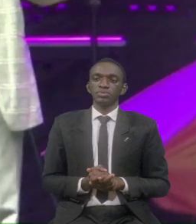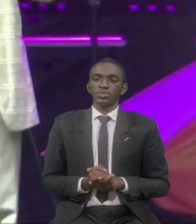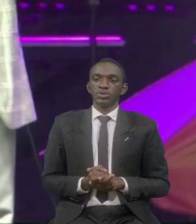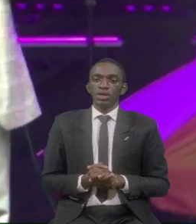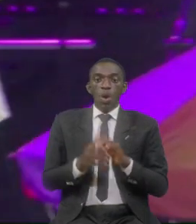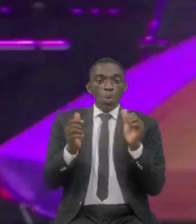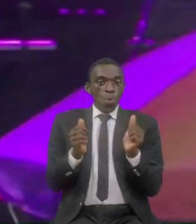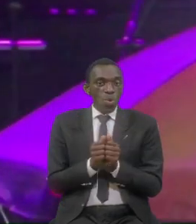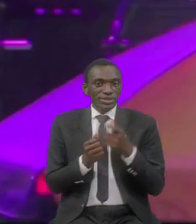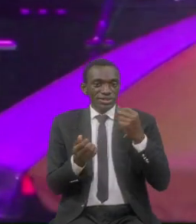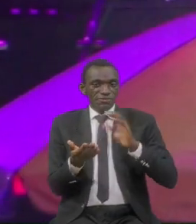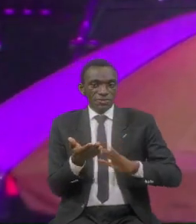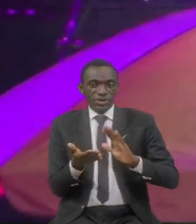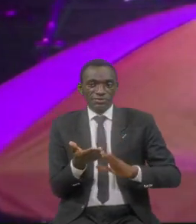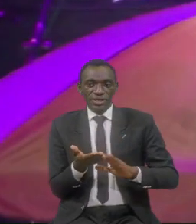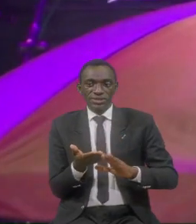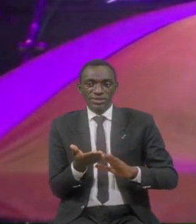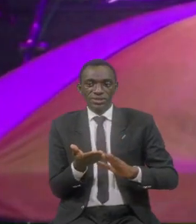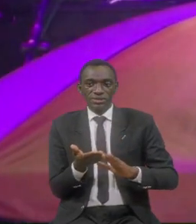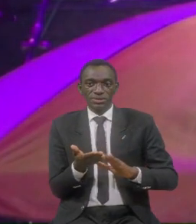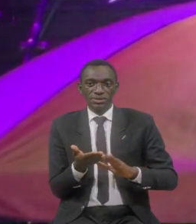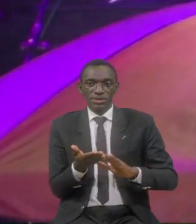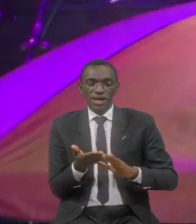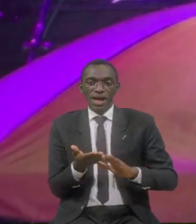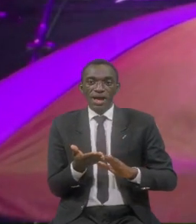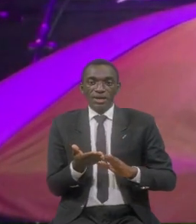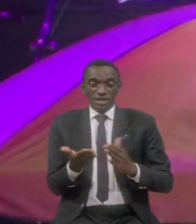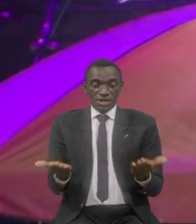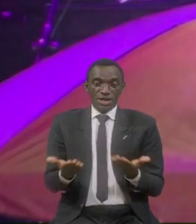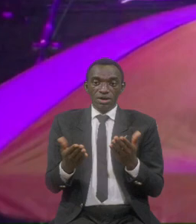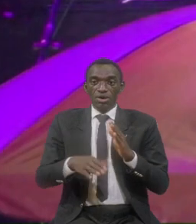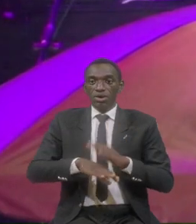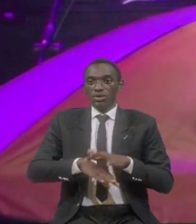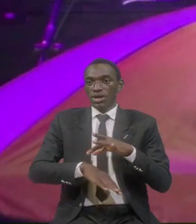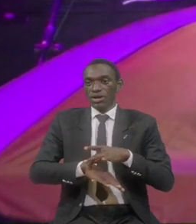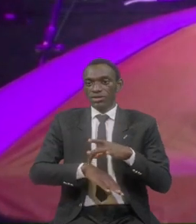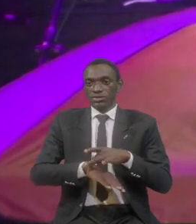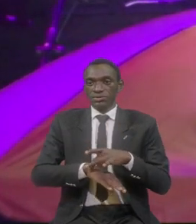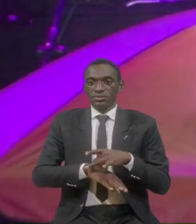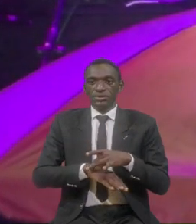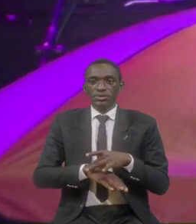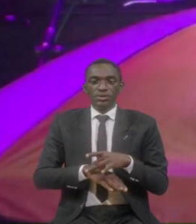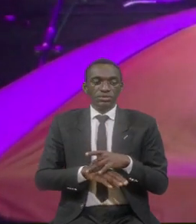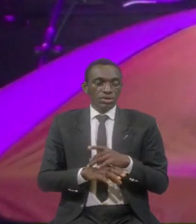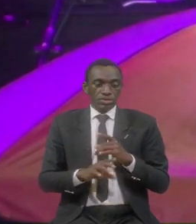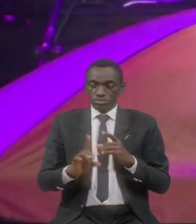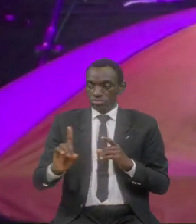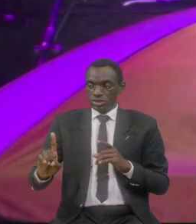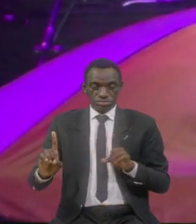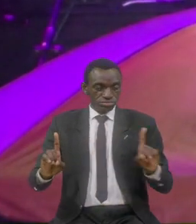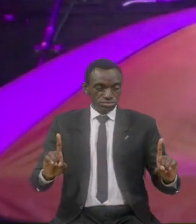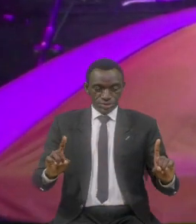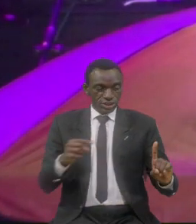forgiveness. Usa may kaning pagpasaylo. Now here on earth. Karon diri sa kalibutan. A man might say, I forgive